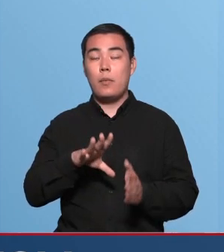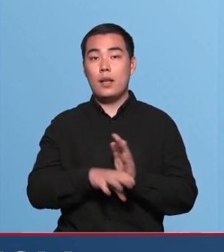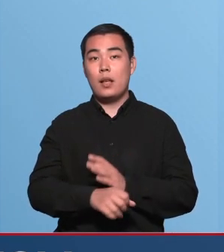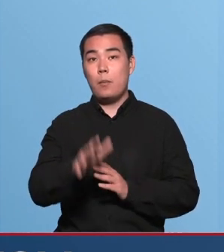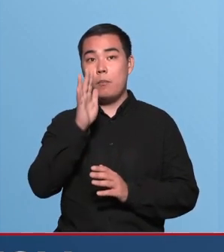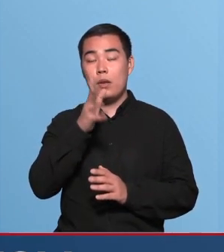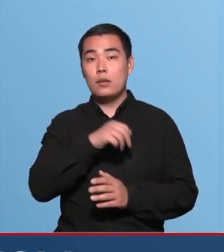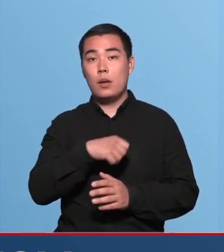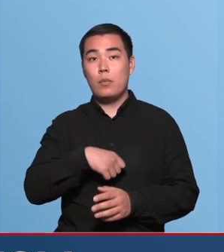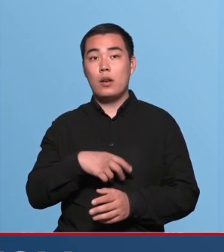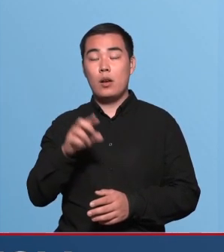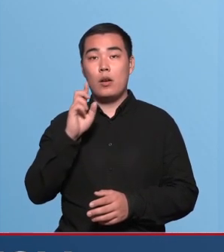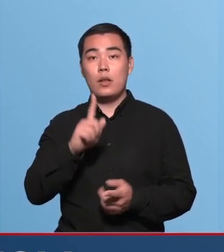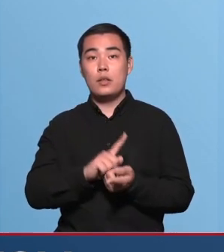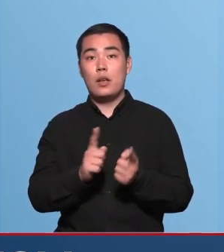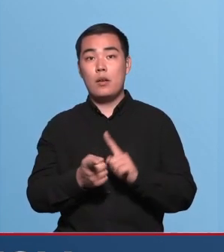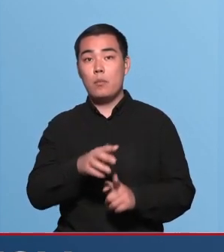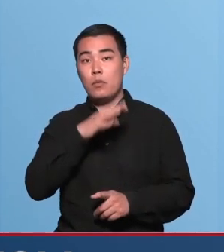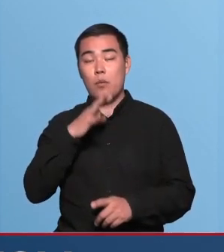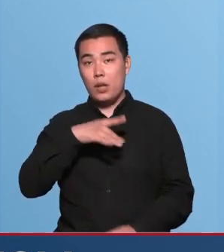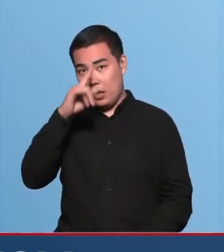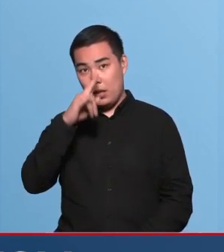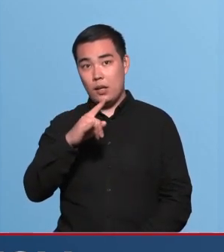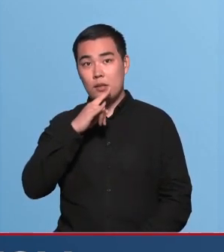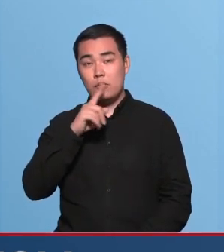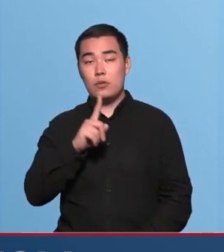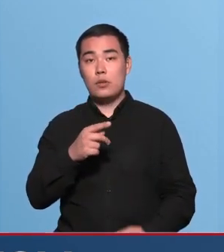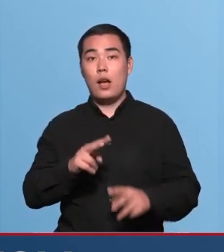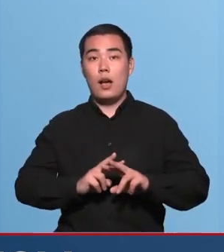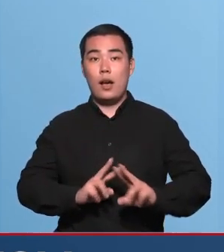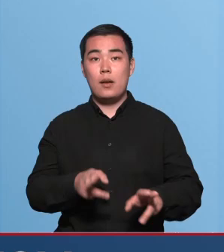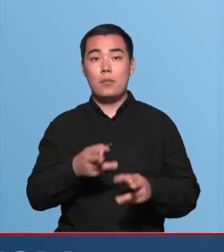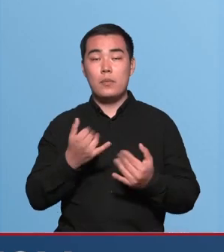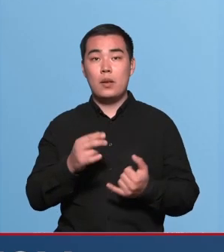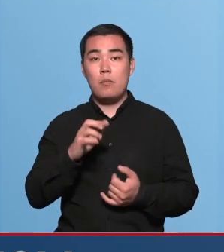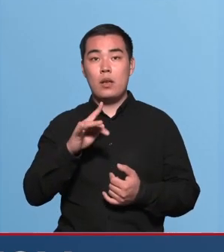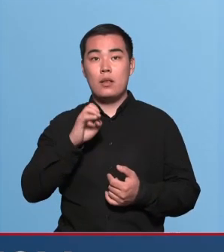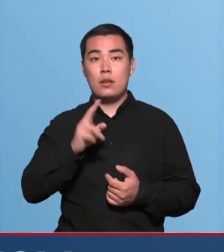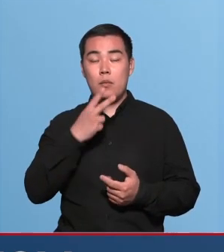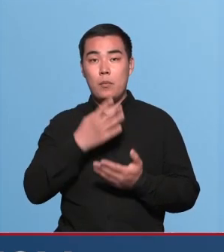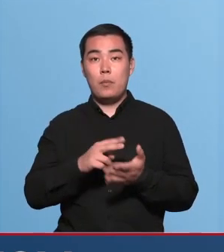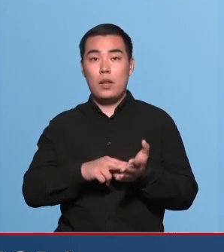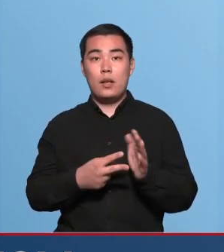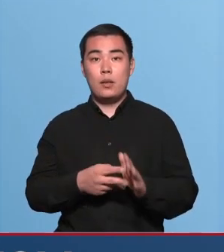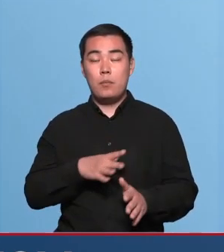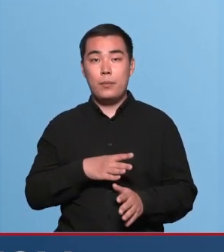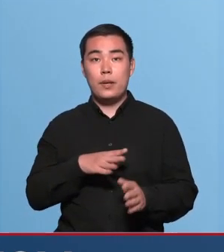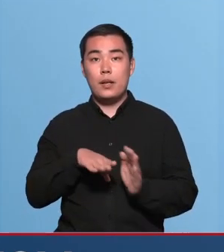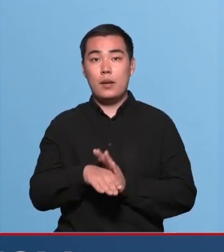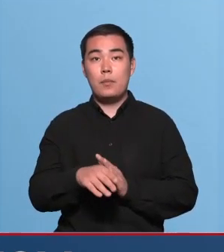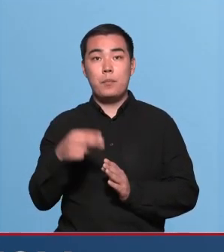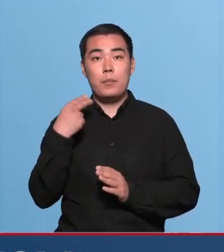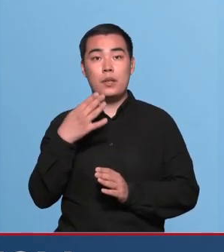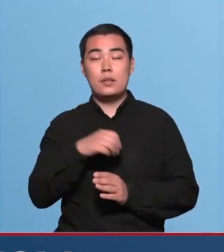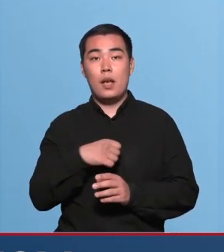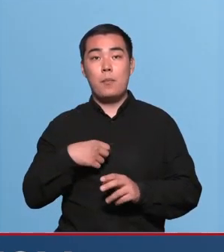жылда елімізде түбегейлі өзгерістер болды. Қазақстанда жаңа теңдестірілген билік жүйесі қалыптасты. Соның аясында